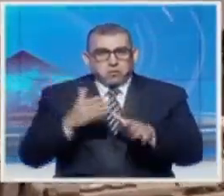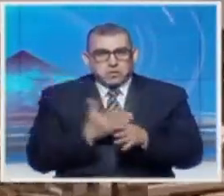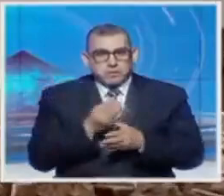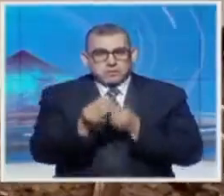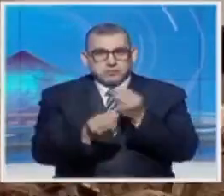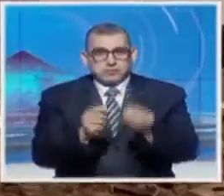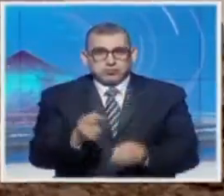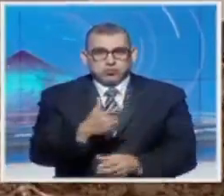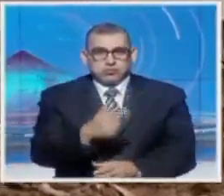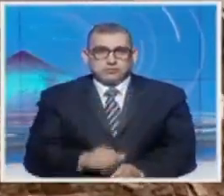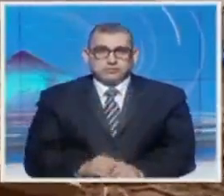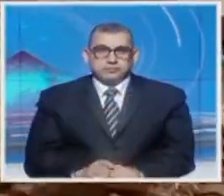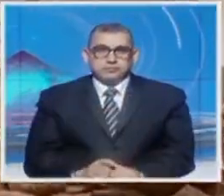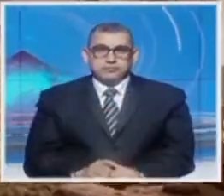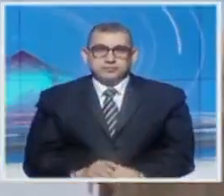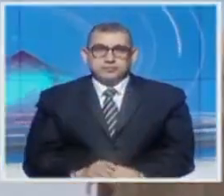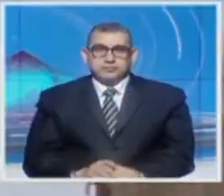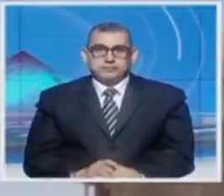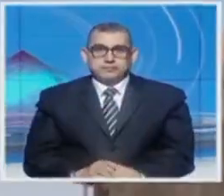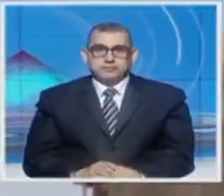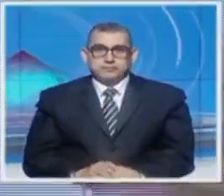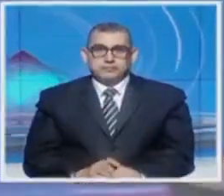بسبب الفيضانات.